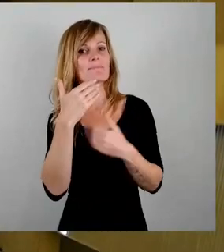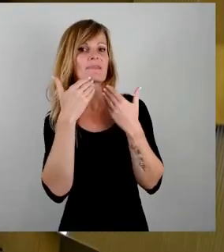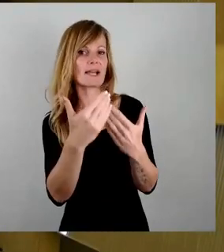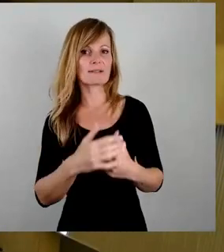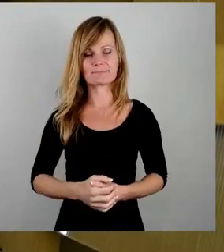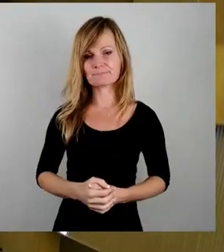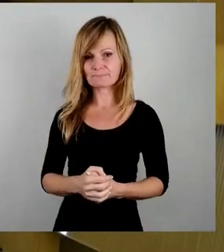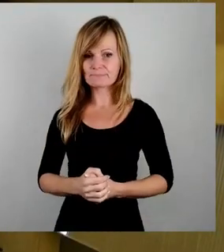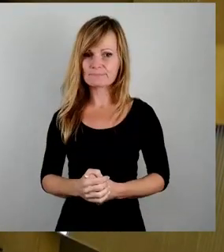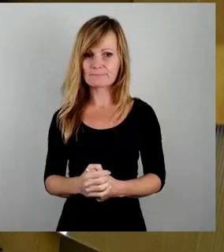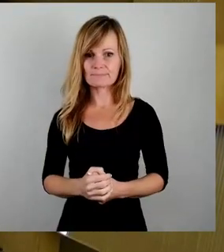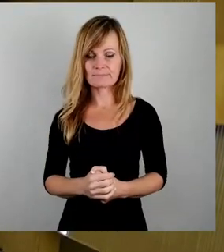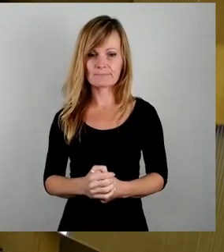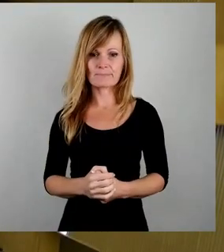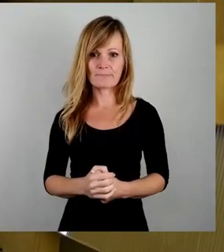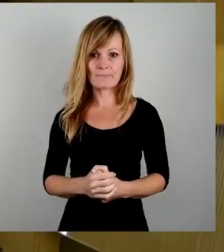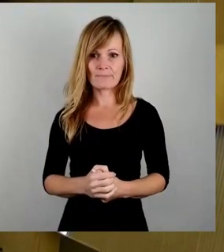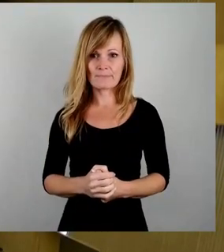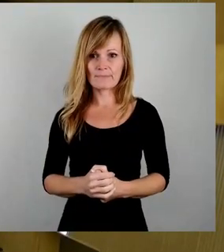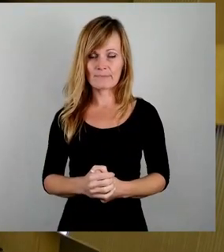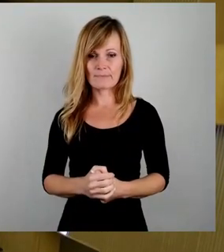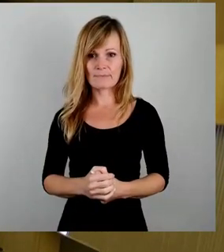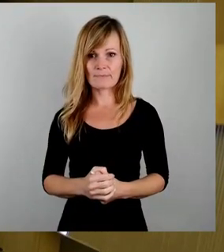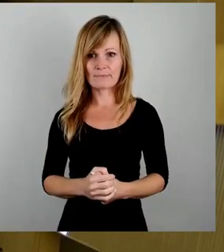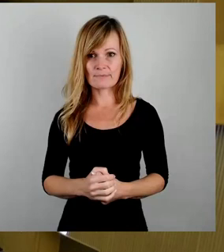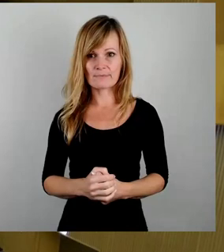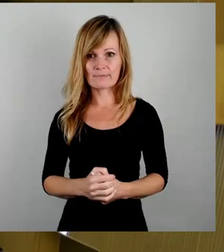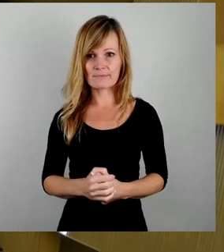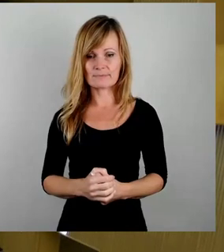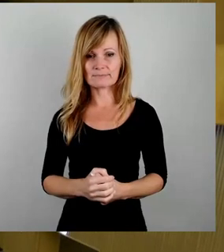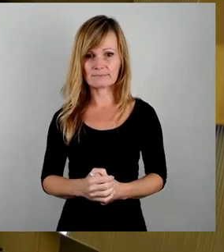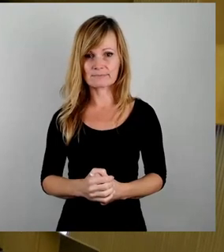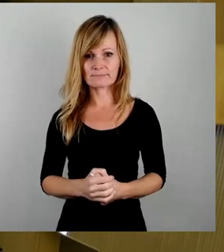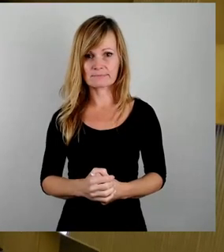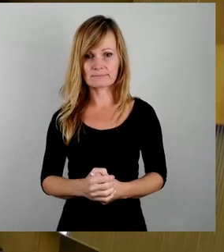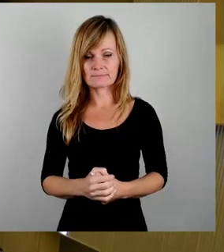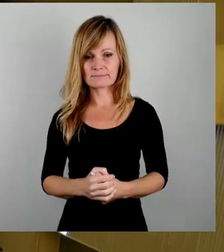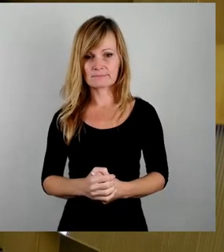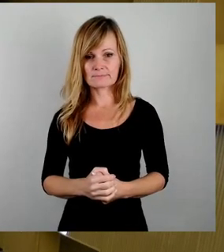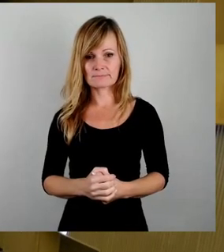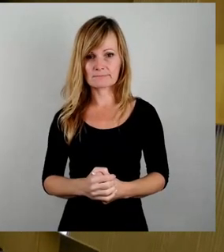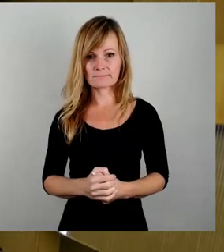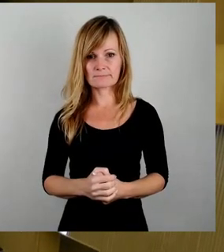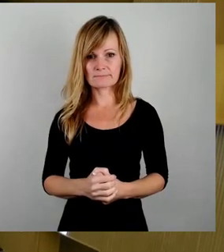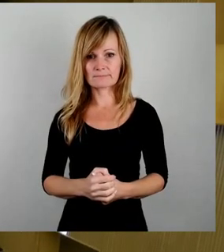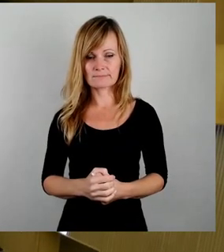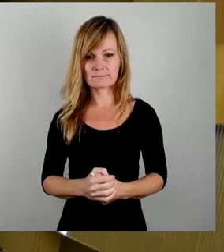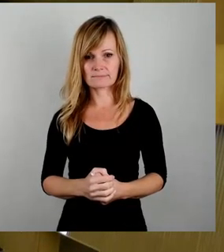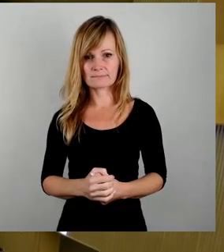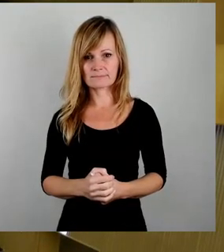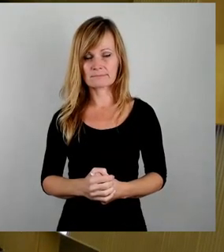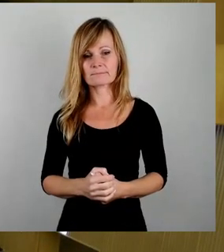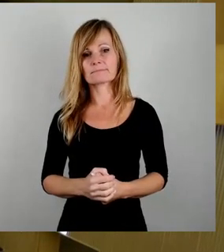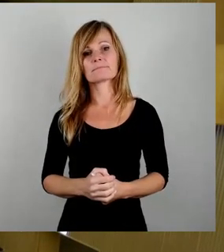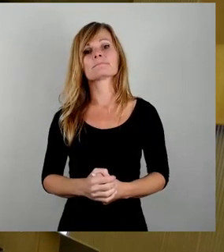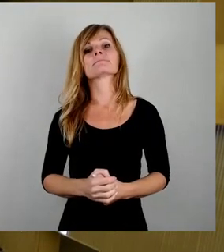Die Beantwortung übernimmt mal der erste Bürgermeister, Herr Dornhauser. Ja, sehr geehrter Herr